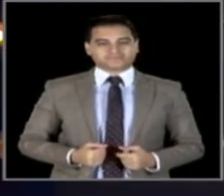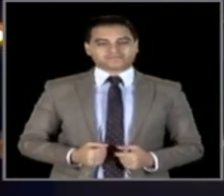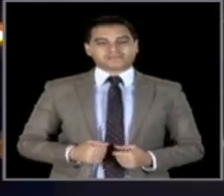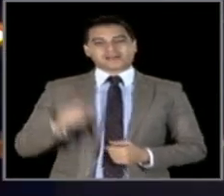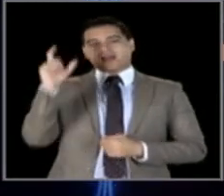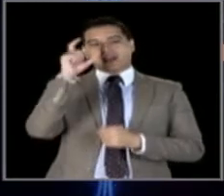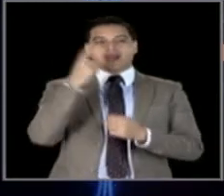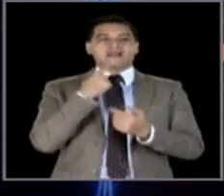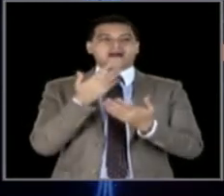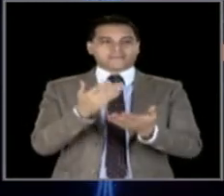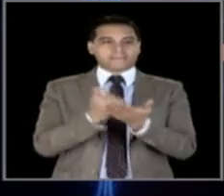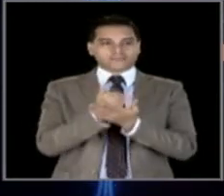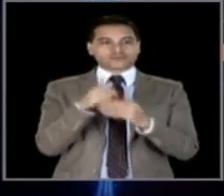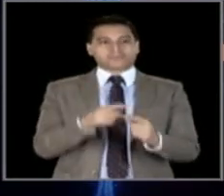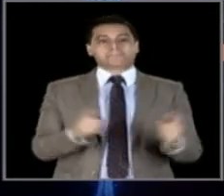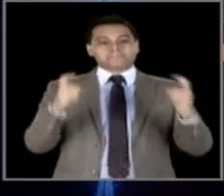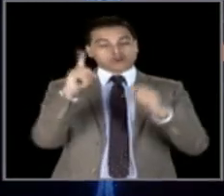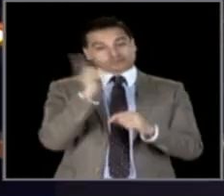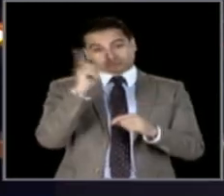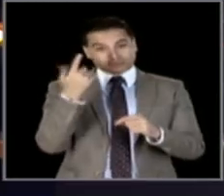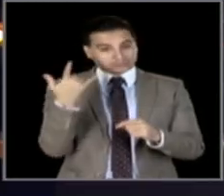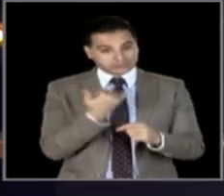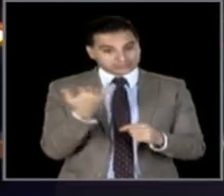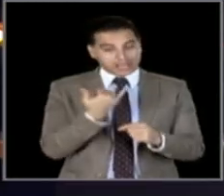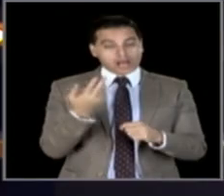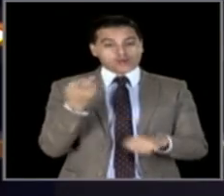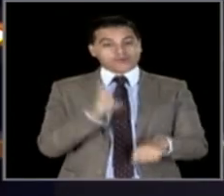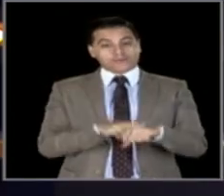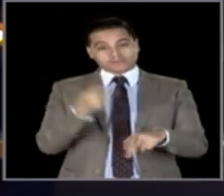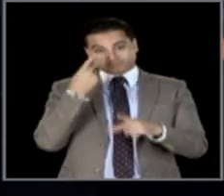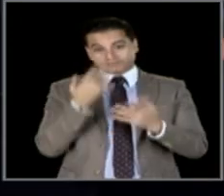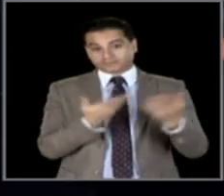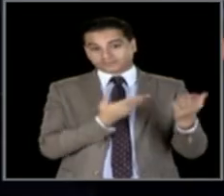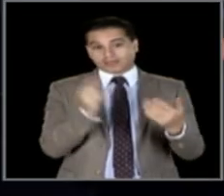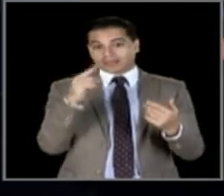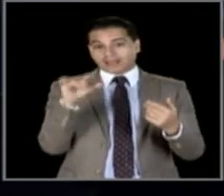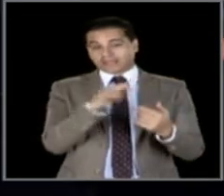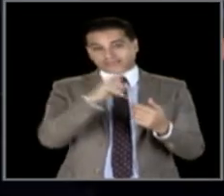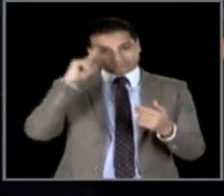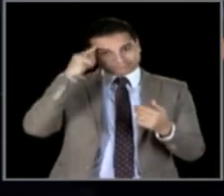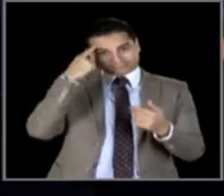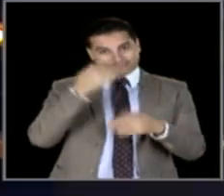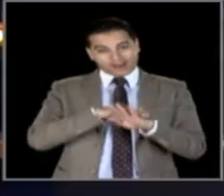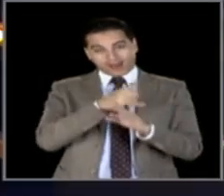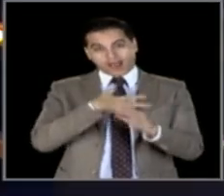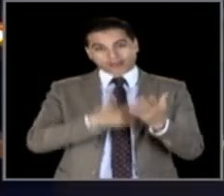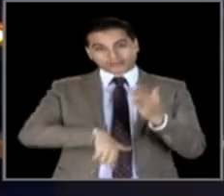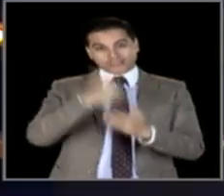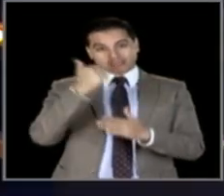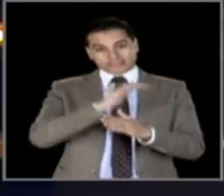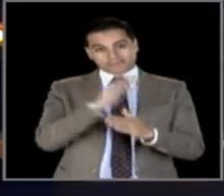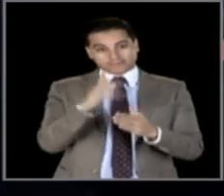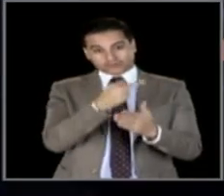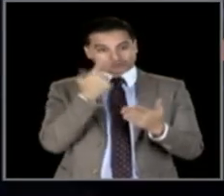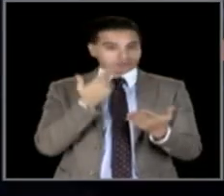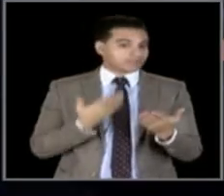الهلال الأحمر، ماتش النهاردة مش هيبقى سهل، خاصة إن ندم قررها إن هي جاية تكسب. إن شاء الله. ولا غيرت